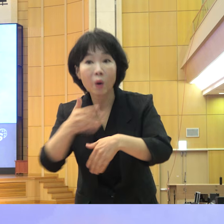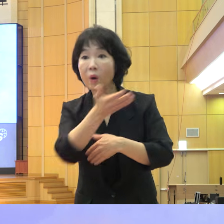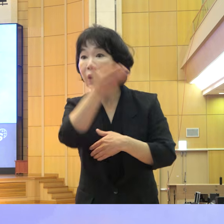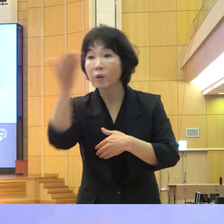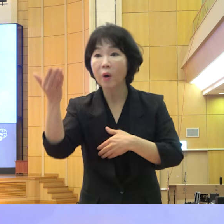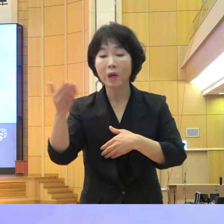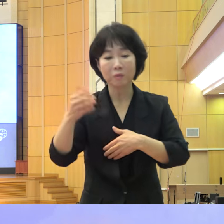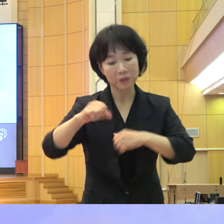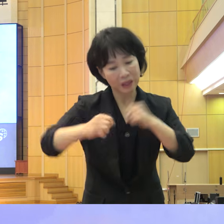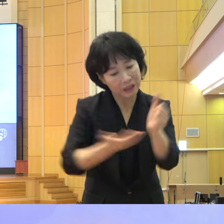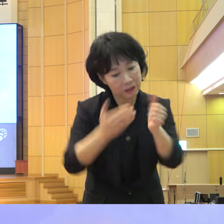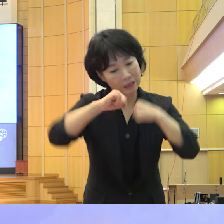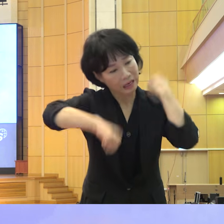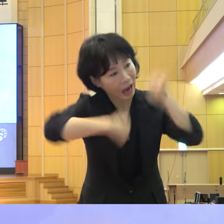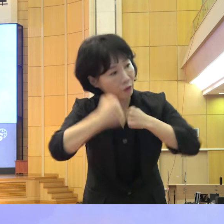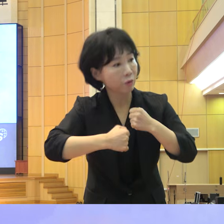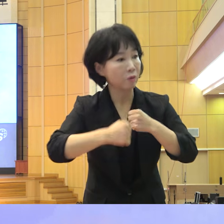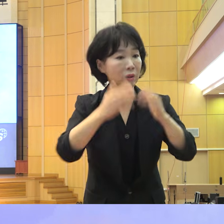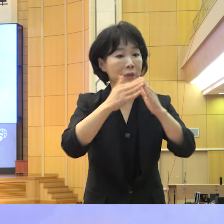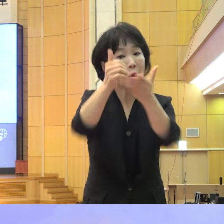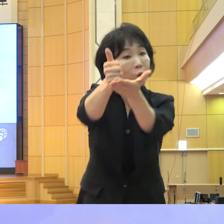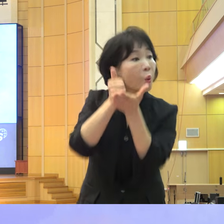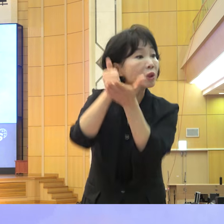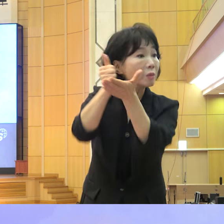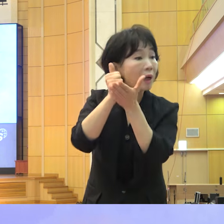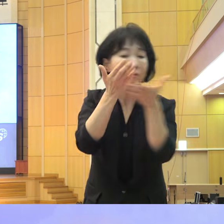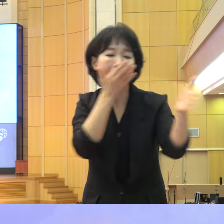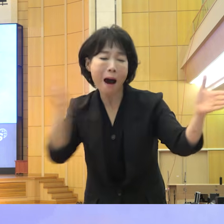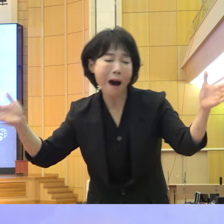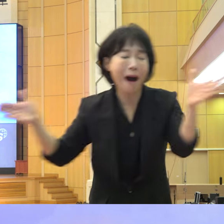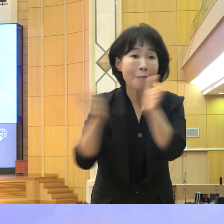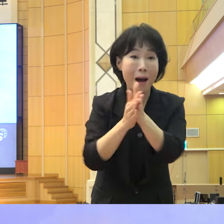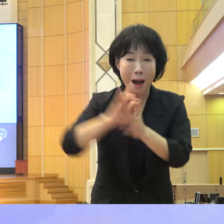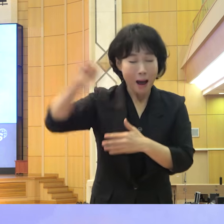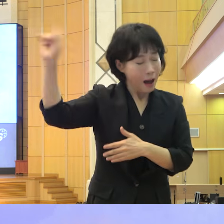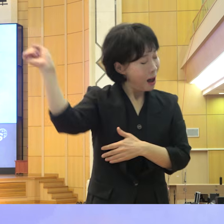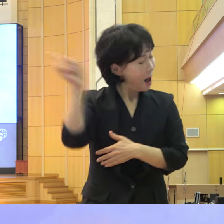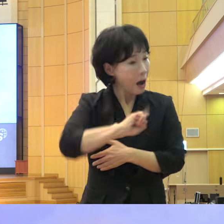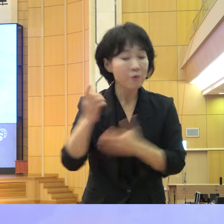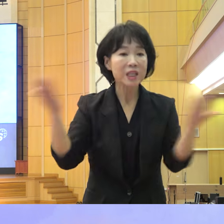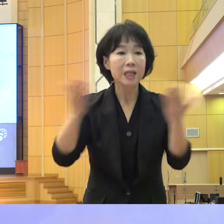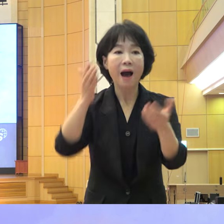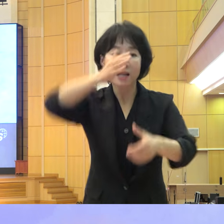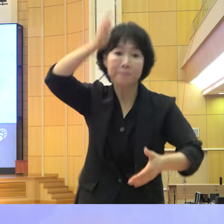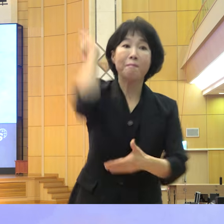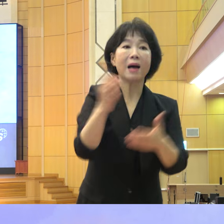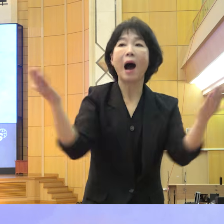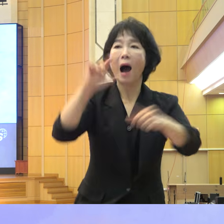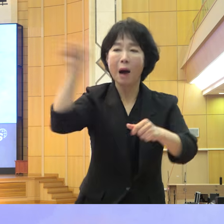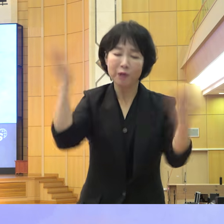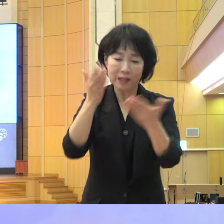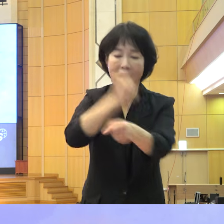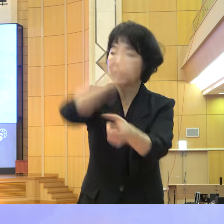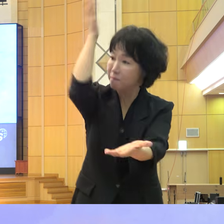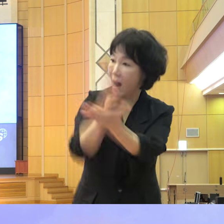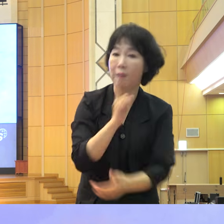내 가축이나 내 문 안에 머무는 객이라도 아무 일도 하지 마라.